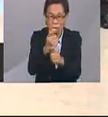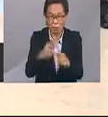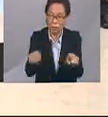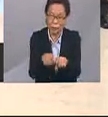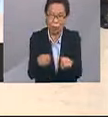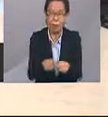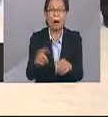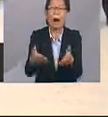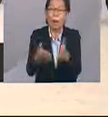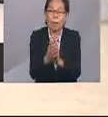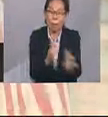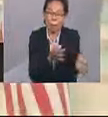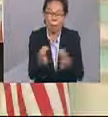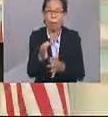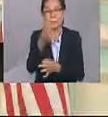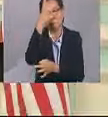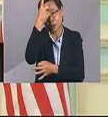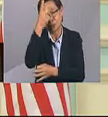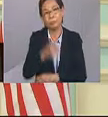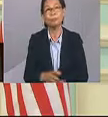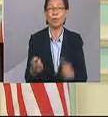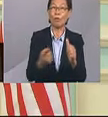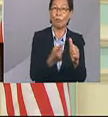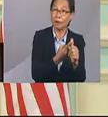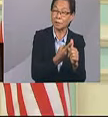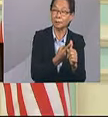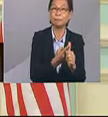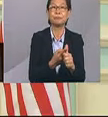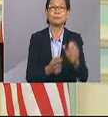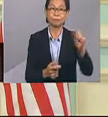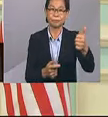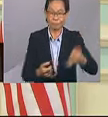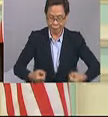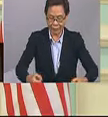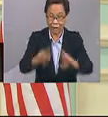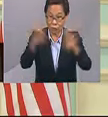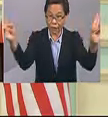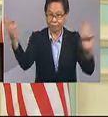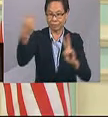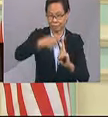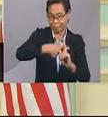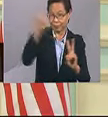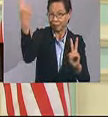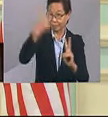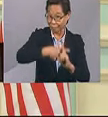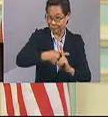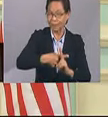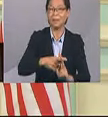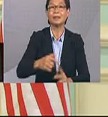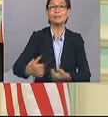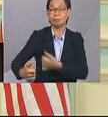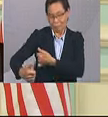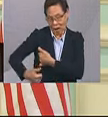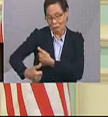Mohon penjelasan Datuk Seri. Okey. Yang pertamanya dari segi sekatan jalan raya, ya, pihak ATM